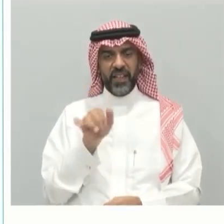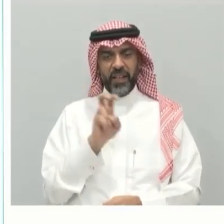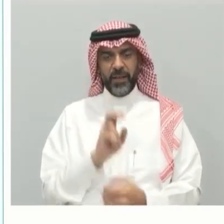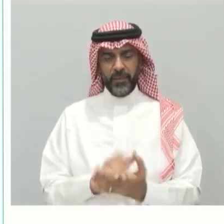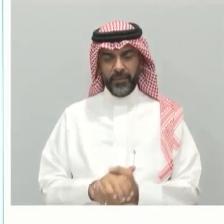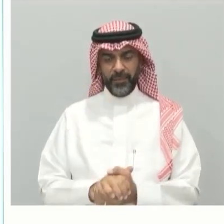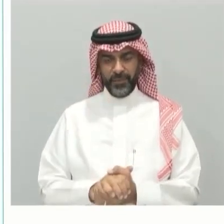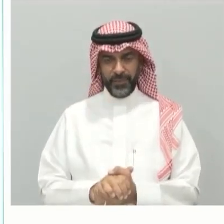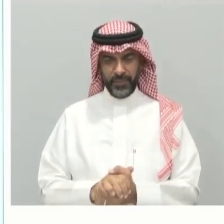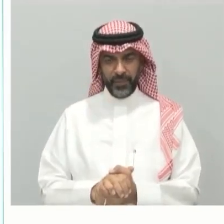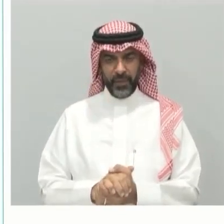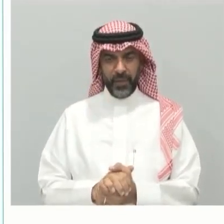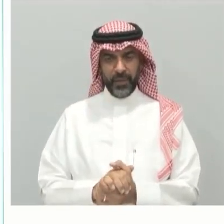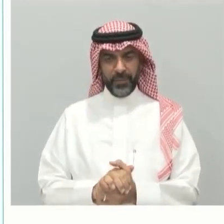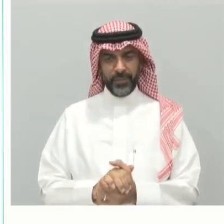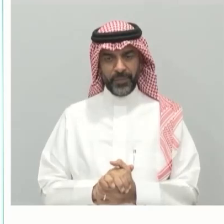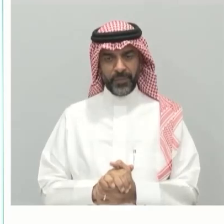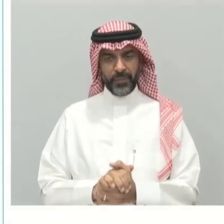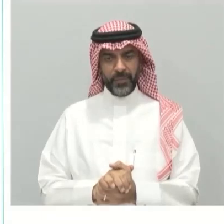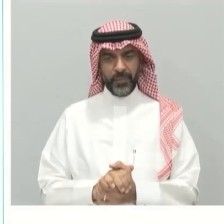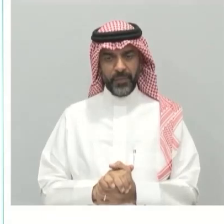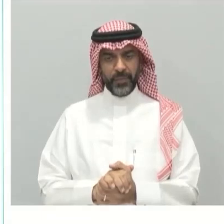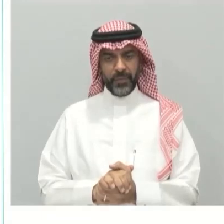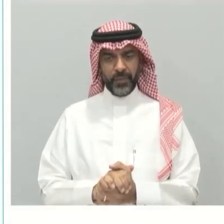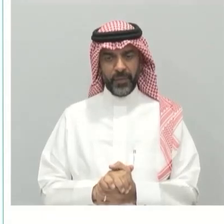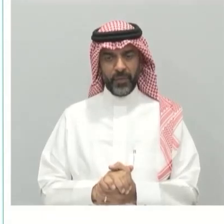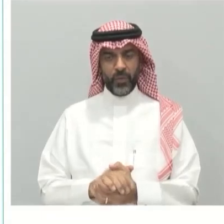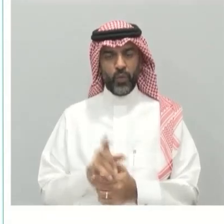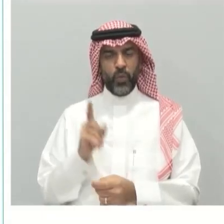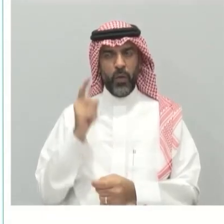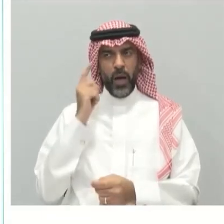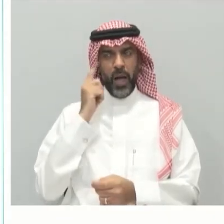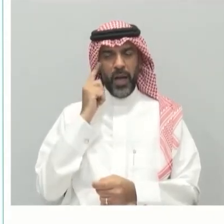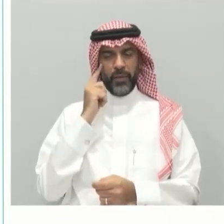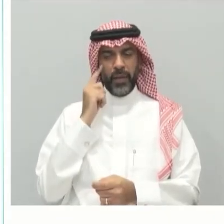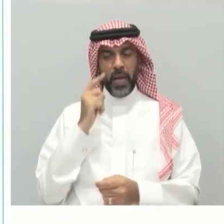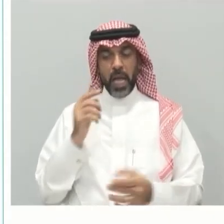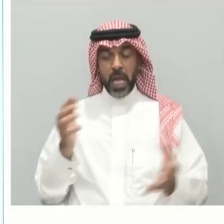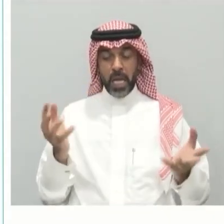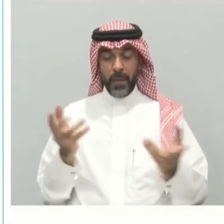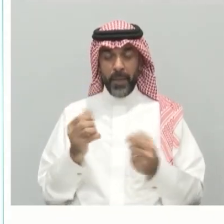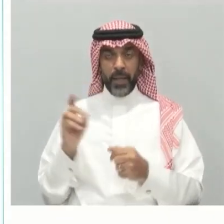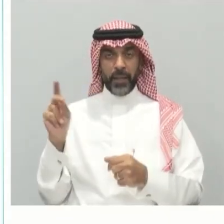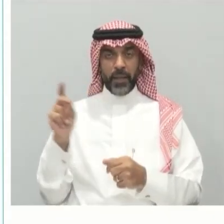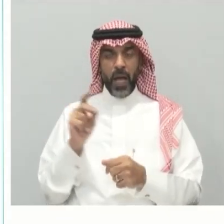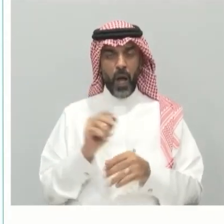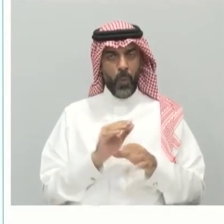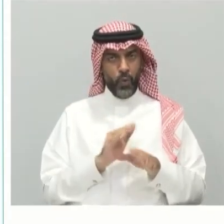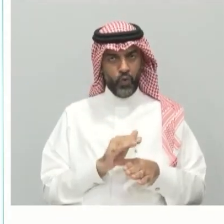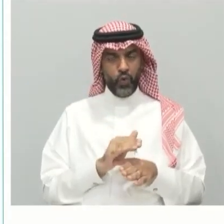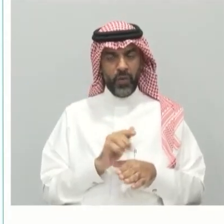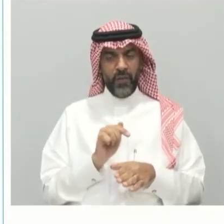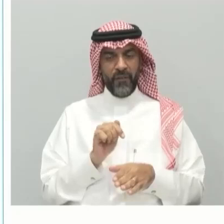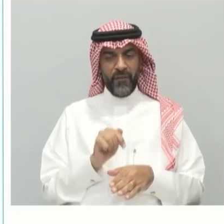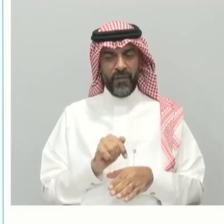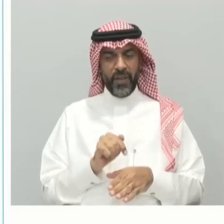الاقطاب ما بين قوه مين الاقطاب طيب على ماذا يدل هو اشاره الى كميه الطاقه المتوفره في